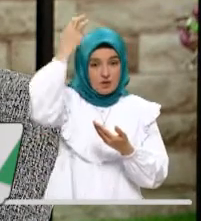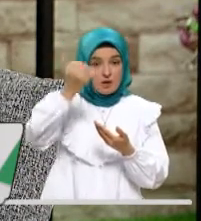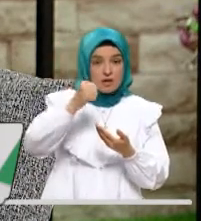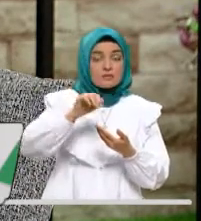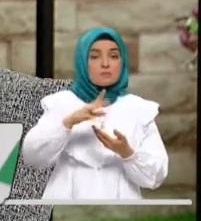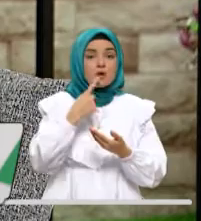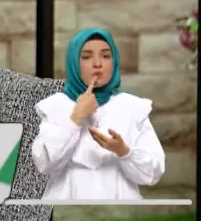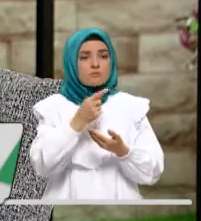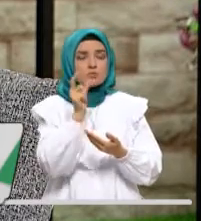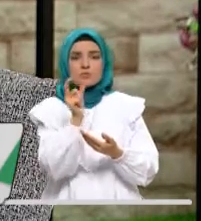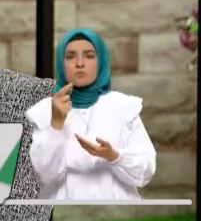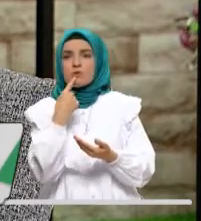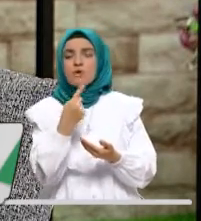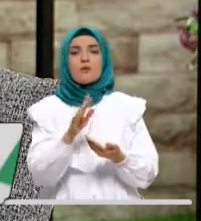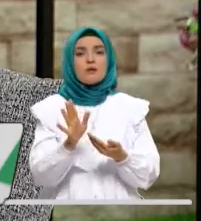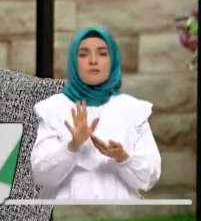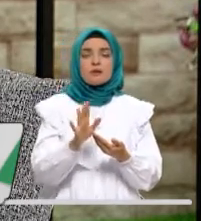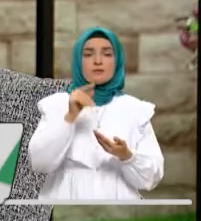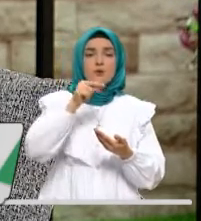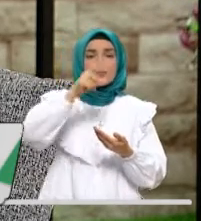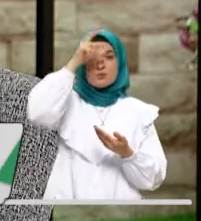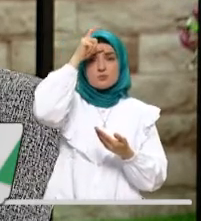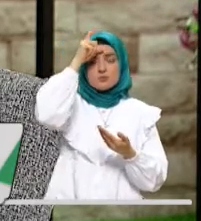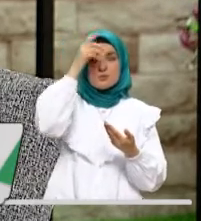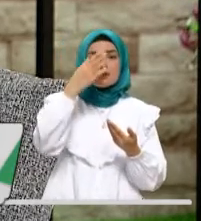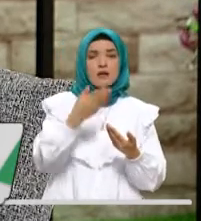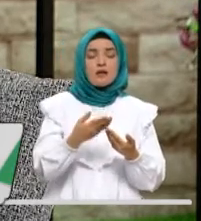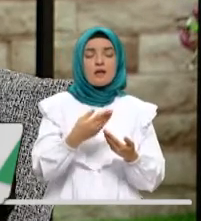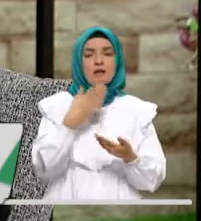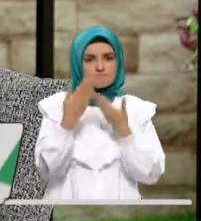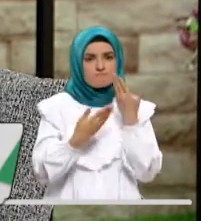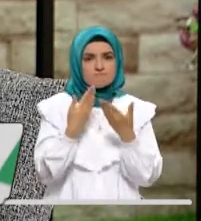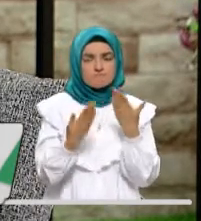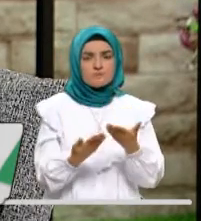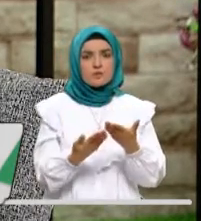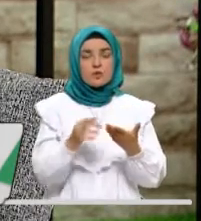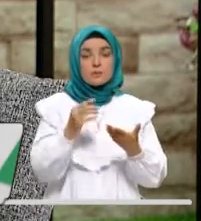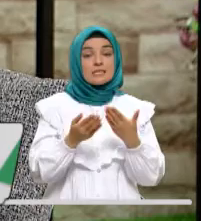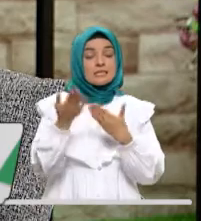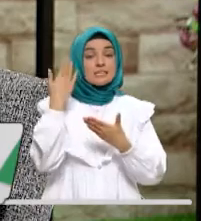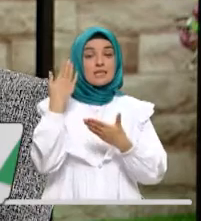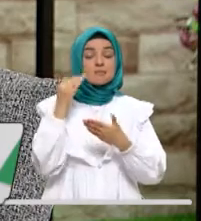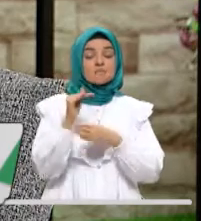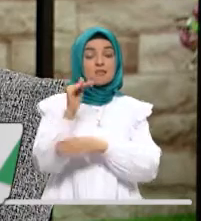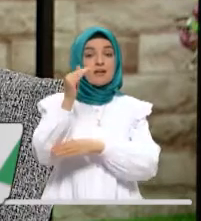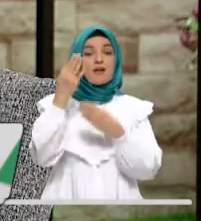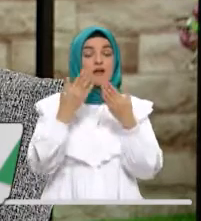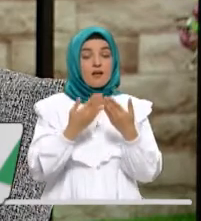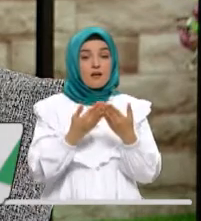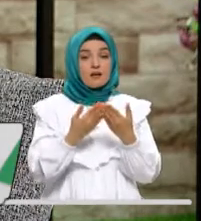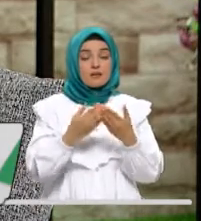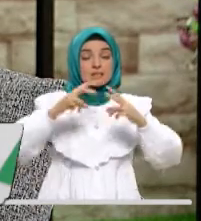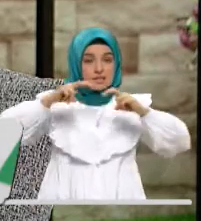Orta Asya Türk'ü. Anlatabiliyor muyum demek istediğimi? Yani birilerinin geçmişleri hakkında detaylı arşiv araştırması